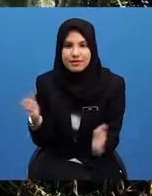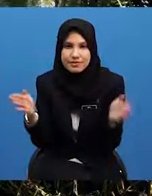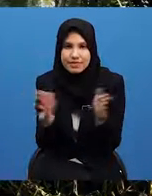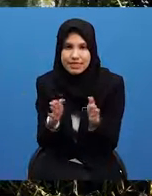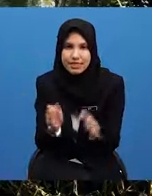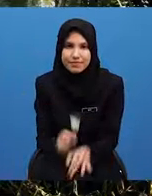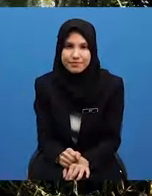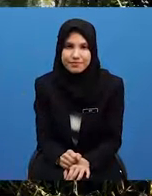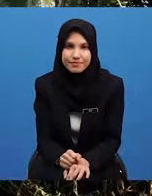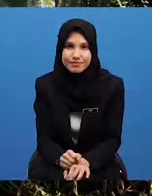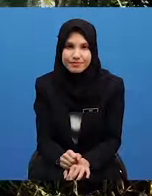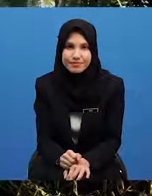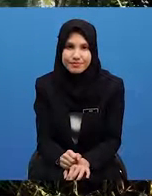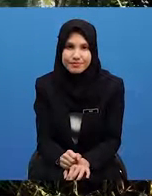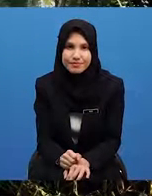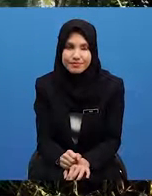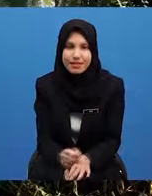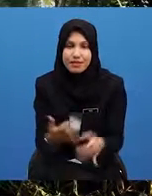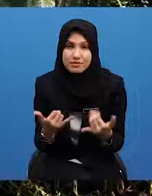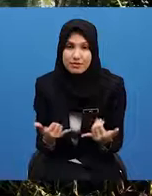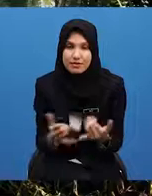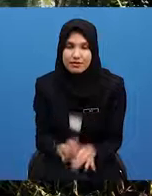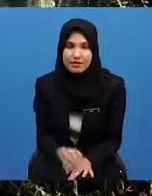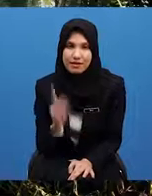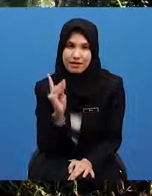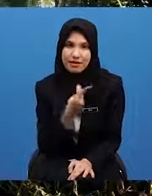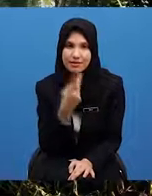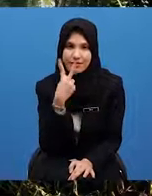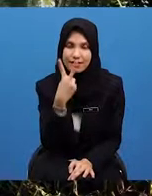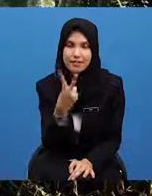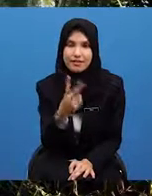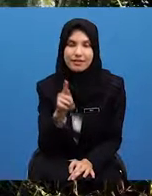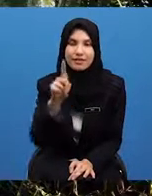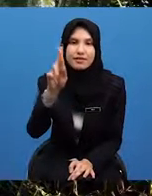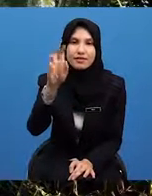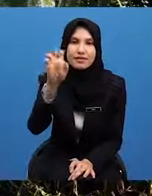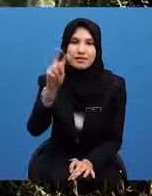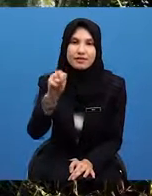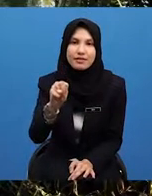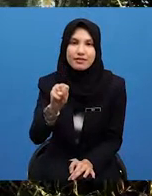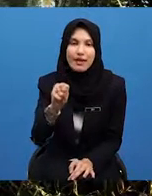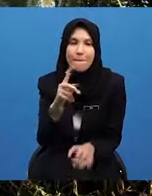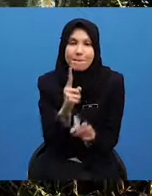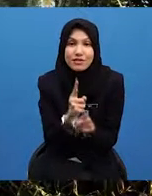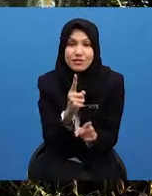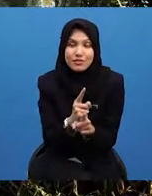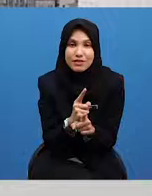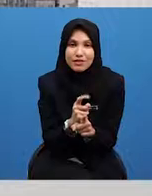kecil. Dan sekarang, kita lihat kren yang sebenar pula